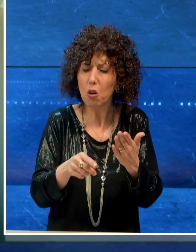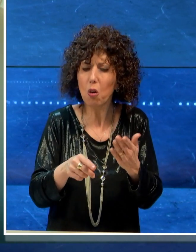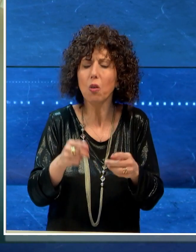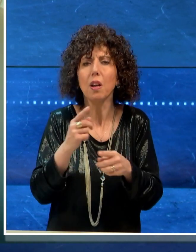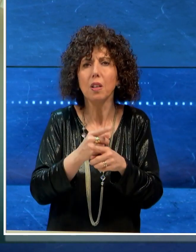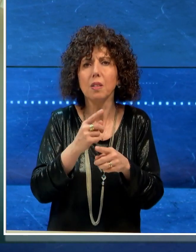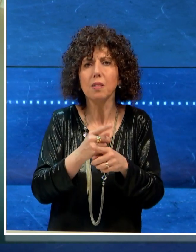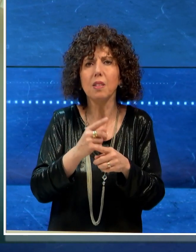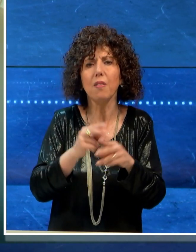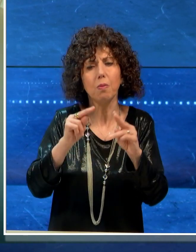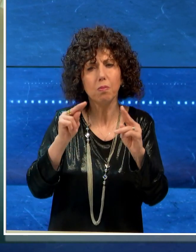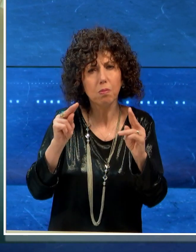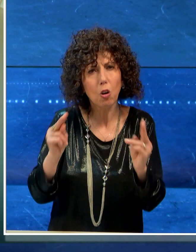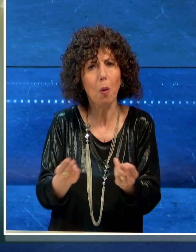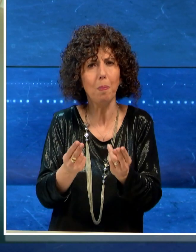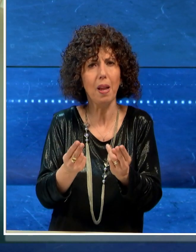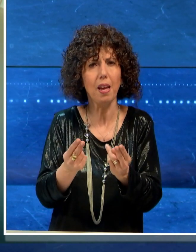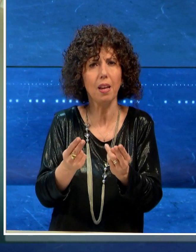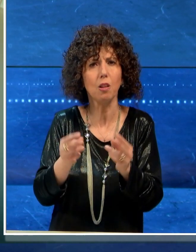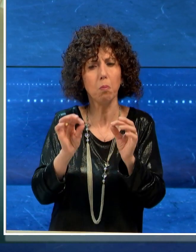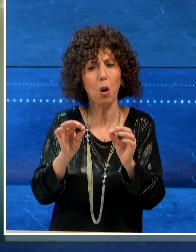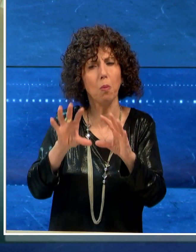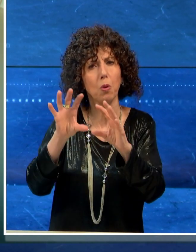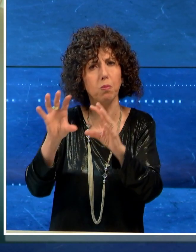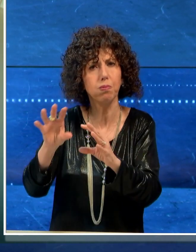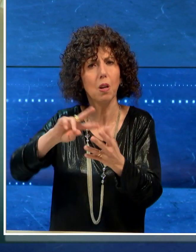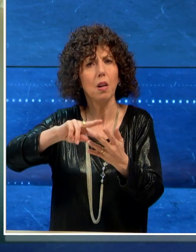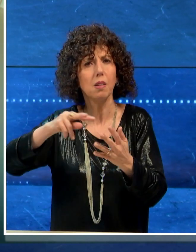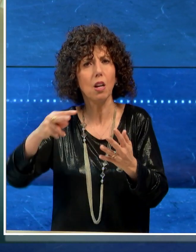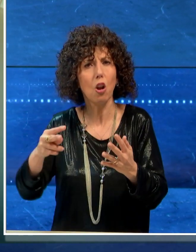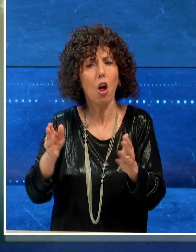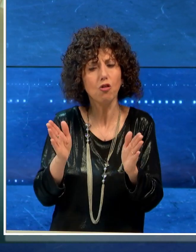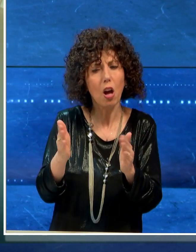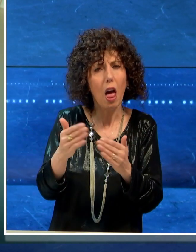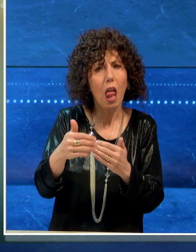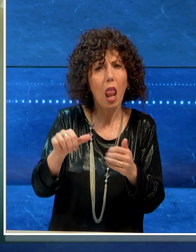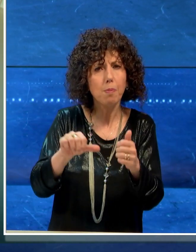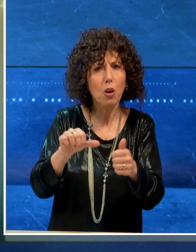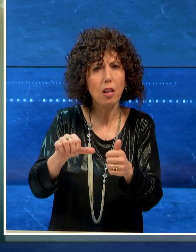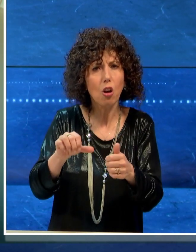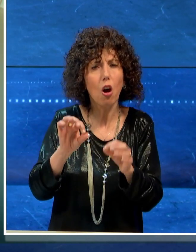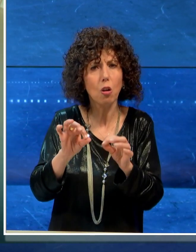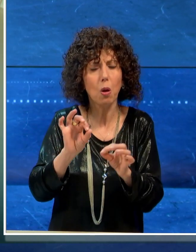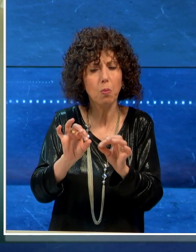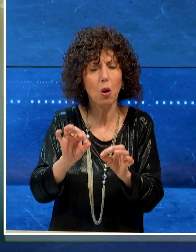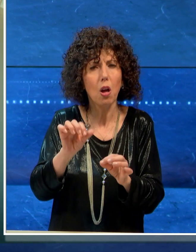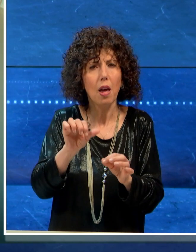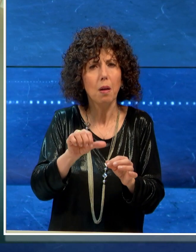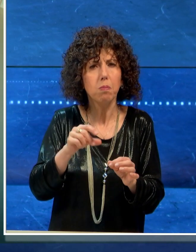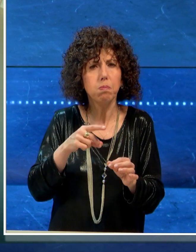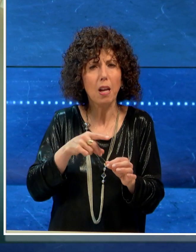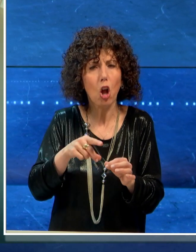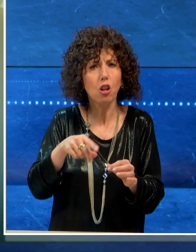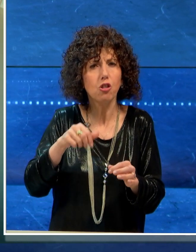completare la dotazione tecnologica del laboratorio di patologia clinica per